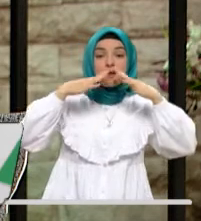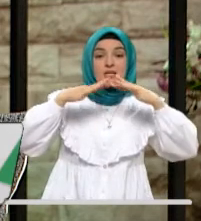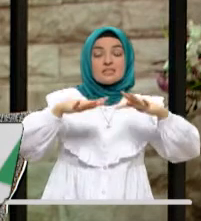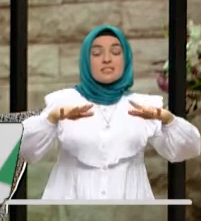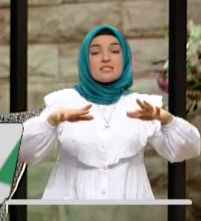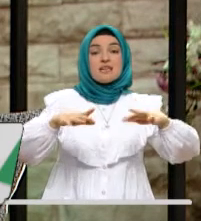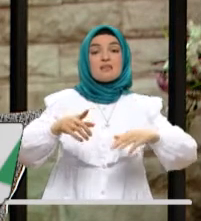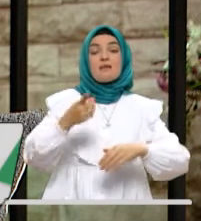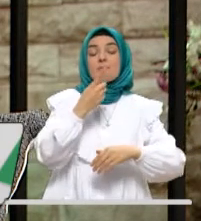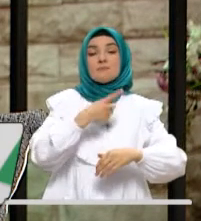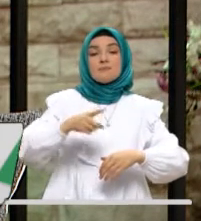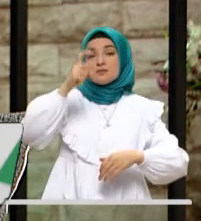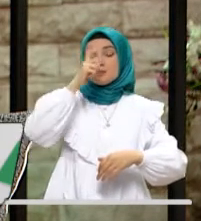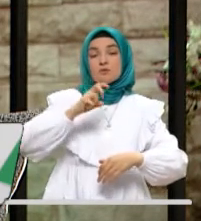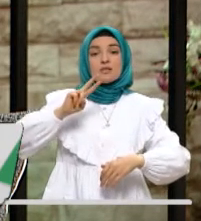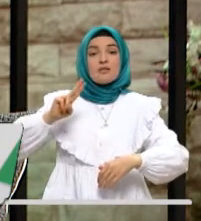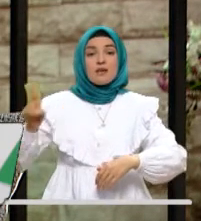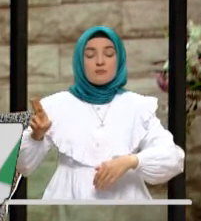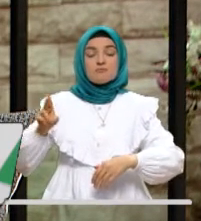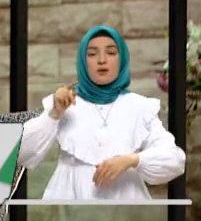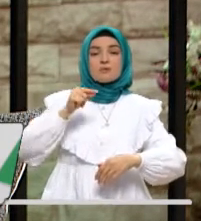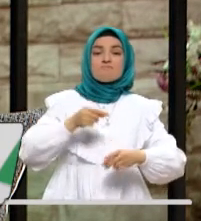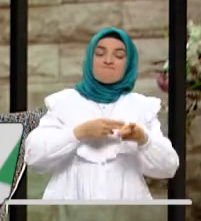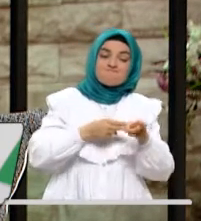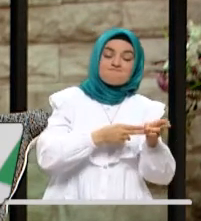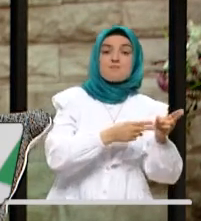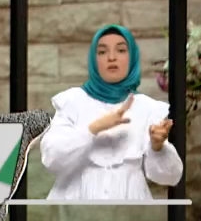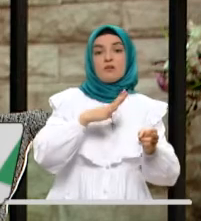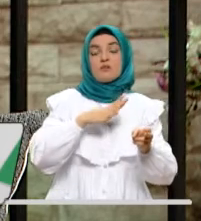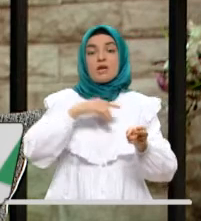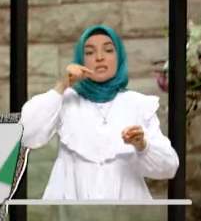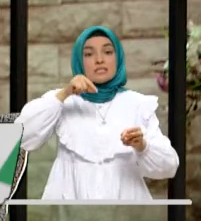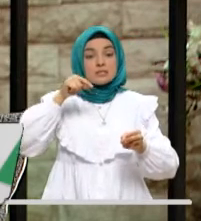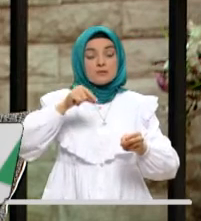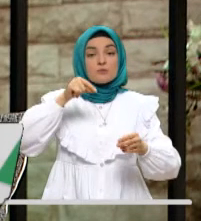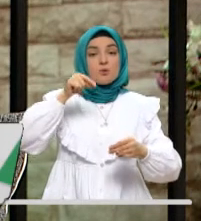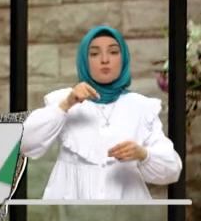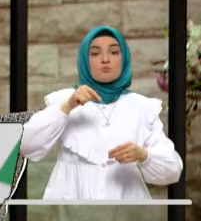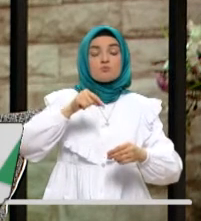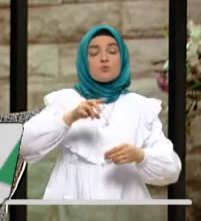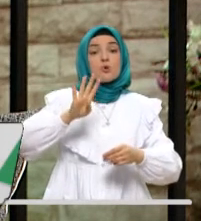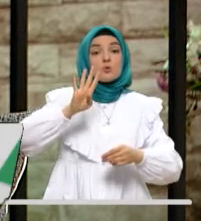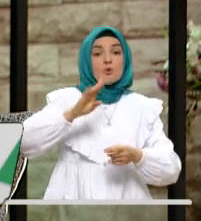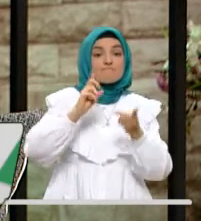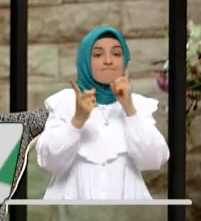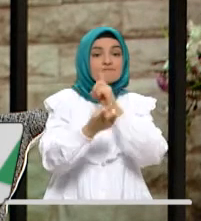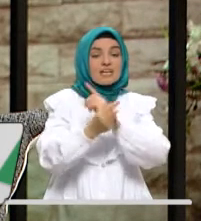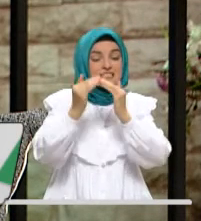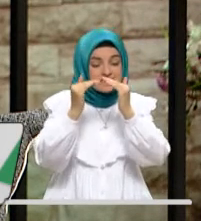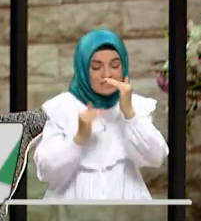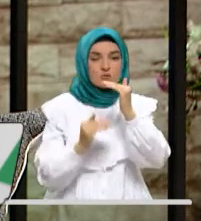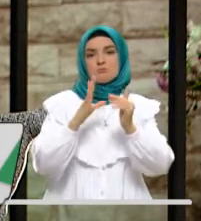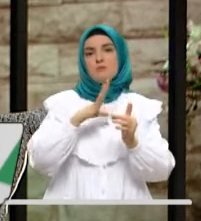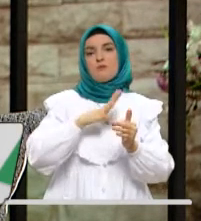1970'lerde 146 çeşit balık türü varmış. Ve şu anda günümüzde bu 4 çeşide düştüğünü öğrendim.